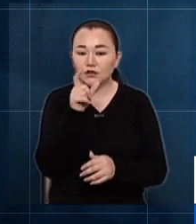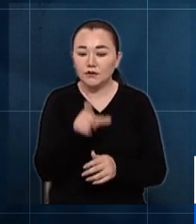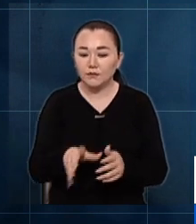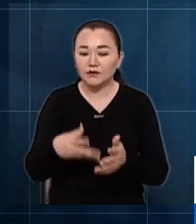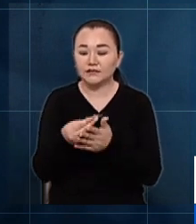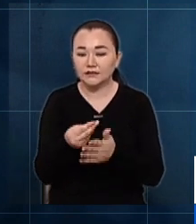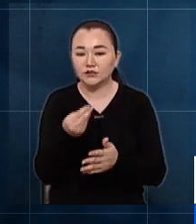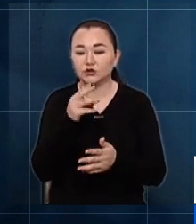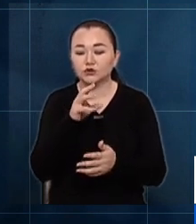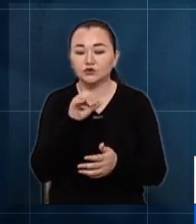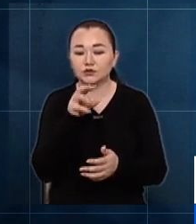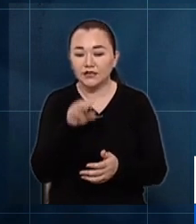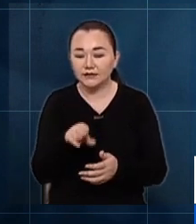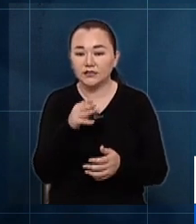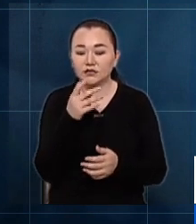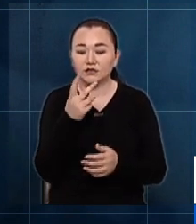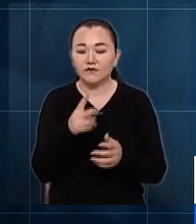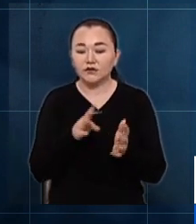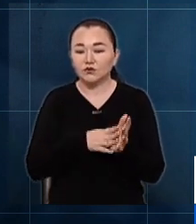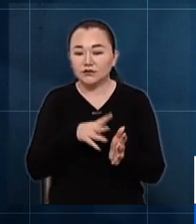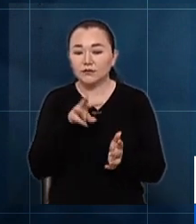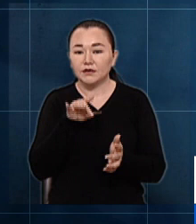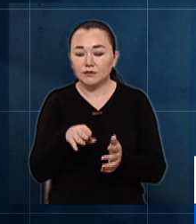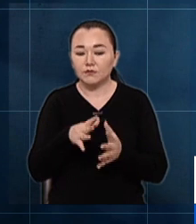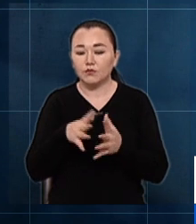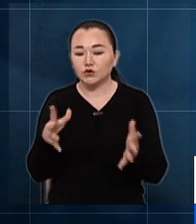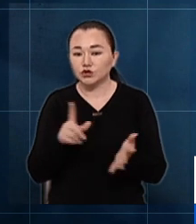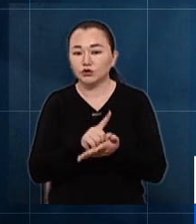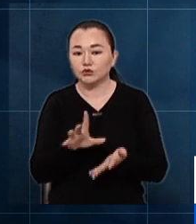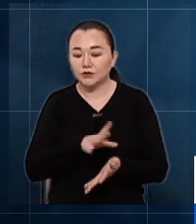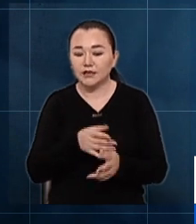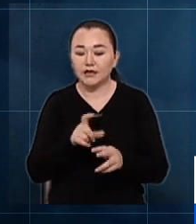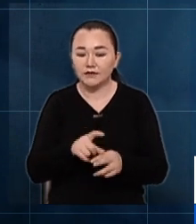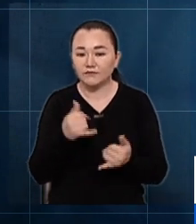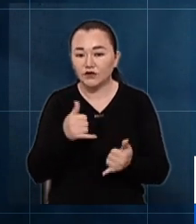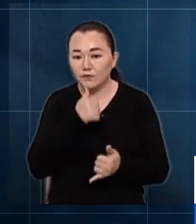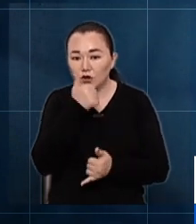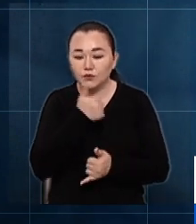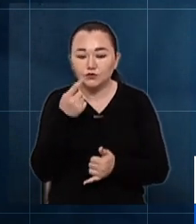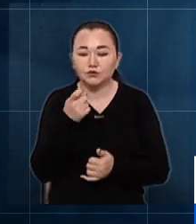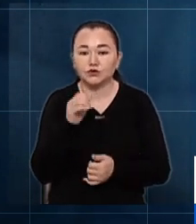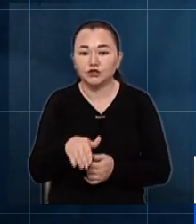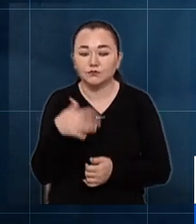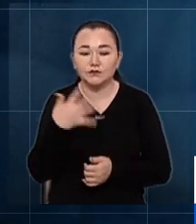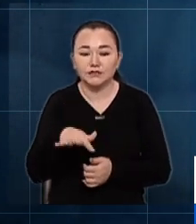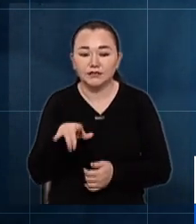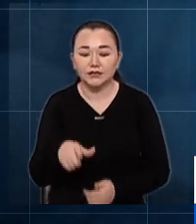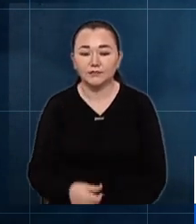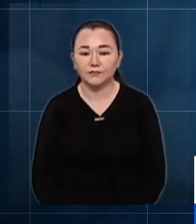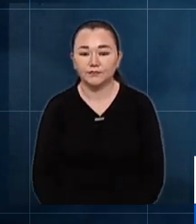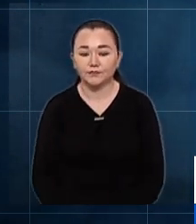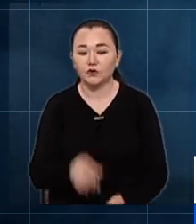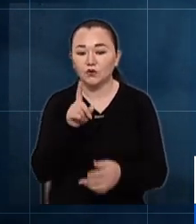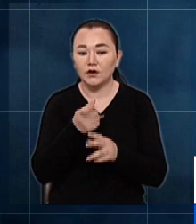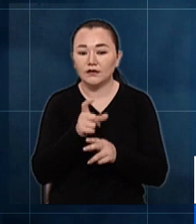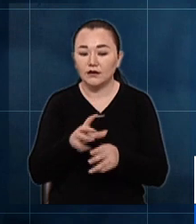субсидия мөлшері бір жылда 29 айлық есептік көрсеткіштен аспауы тиіс. Ол биыл 100 мың 50 теңгені құрайды. Бірақ